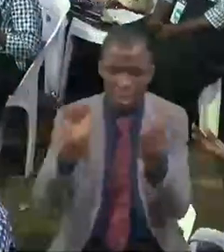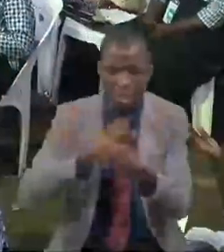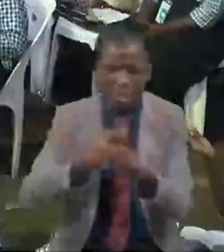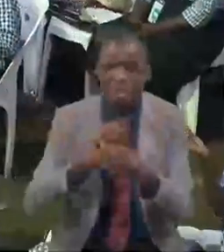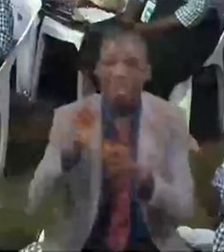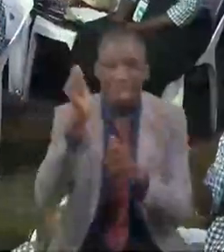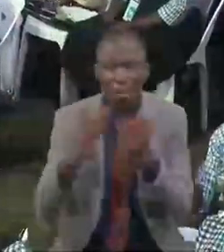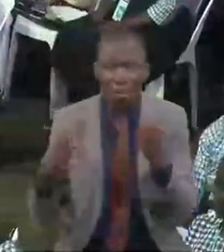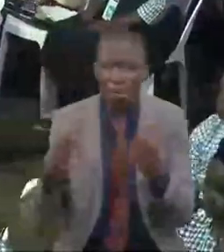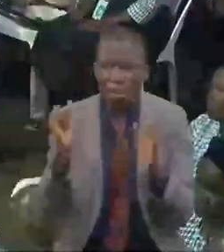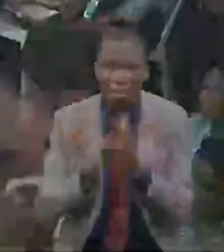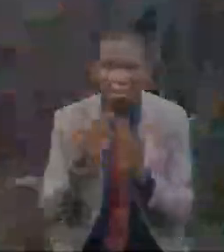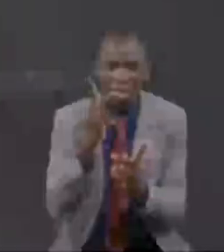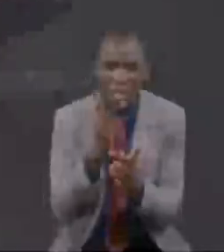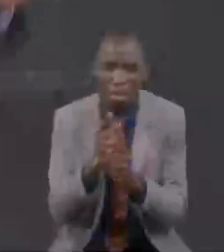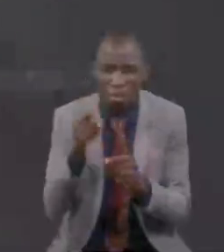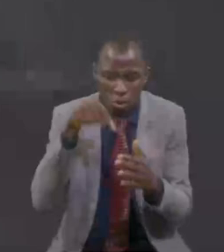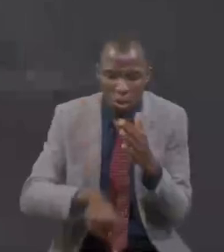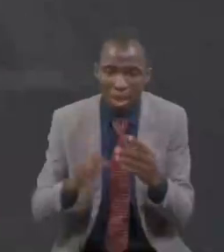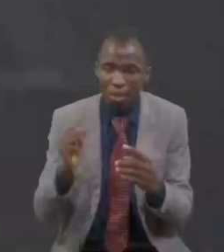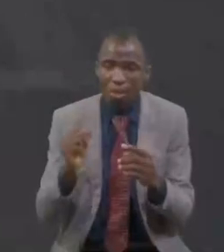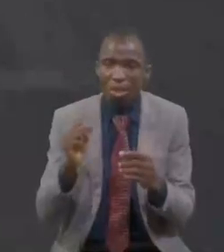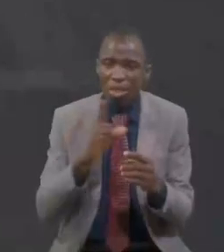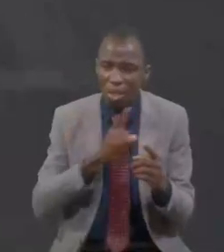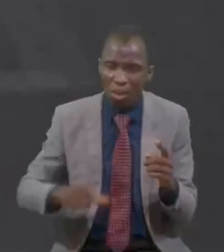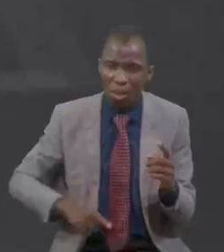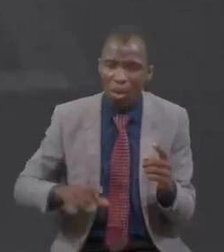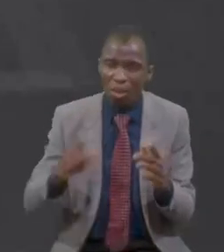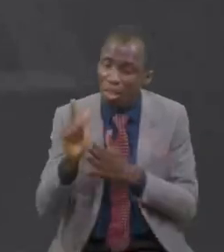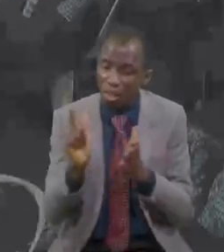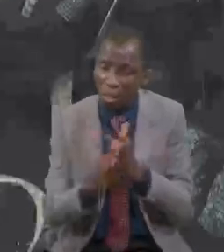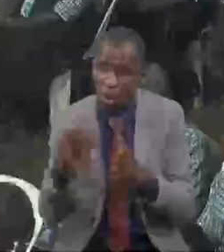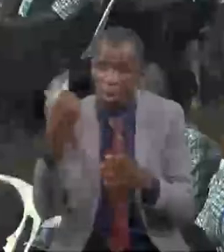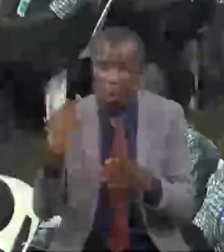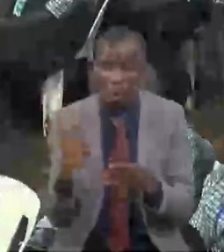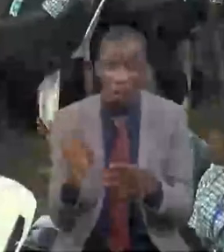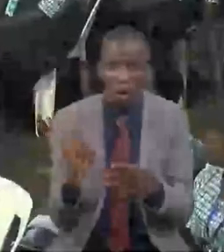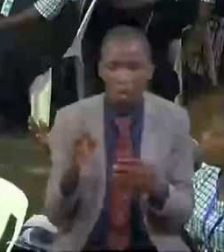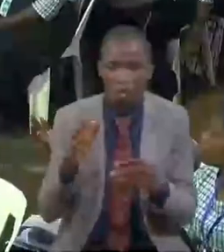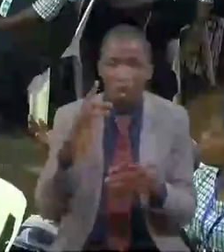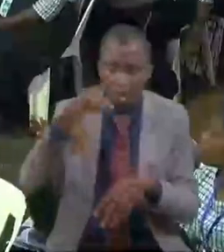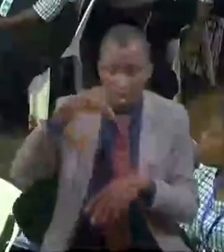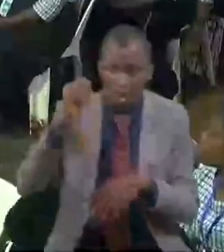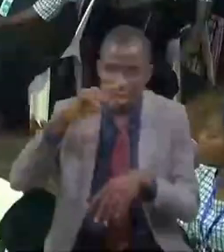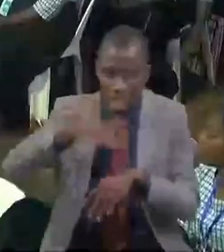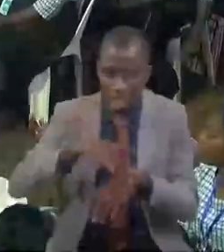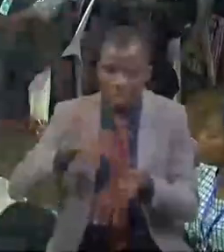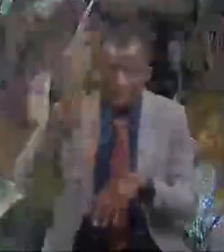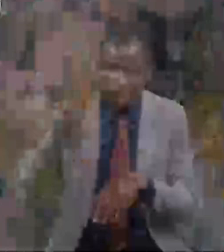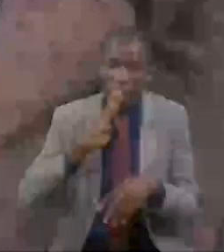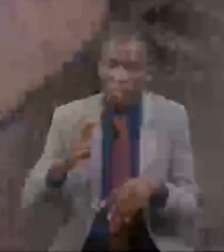le Seigneur va changer tout ce qui vous maintient sur la terre la loi de la gravité